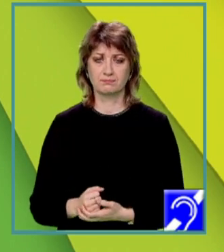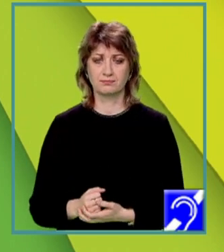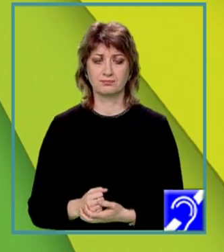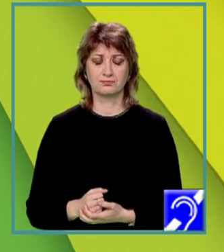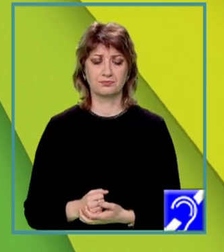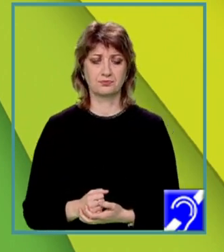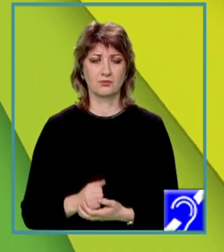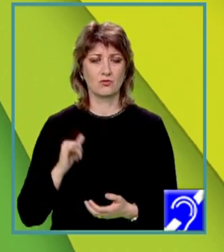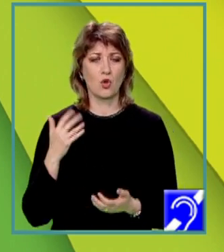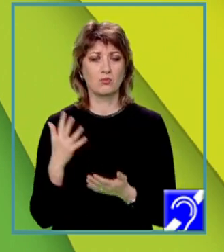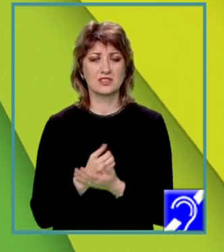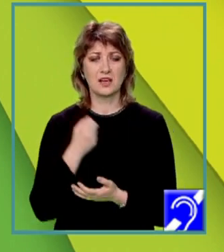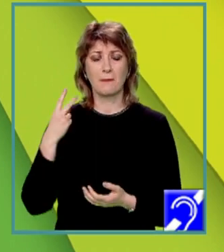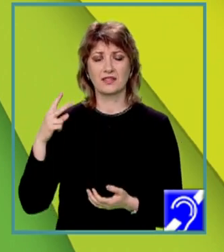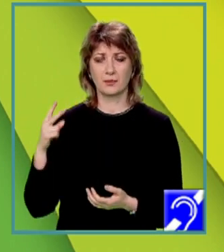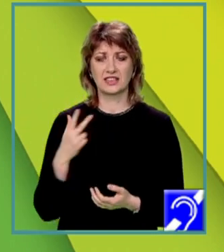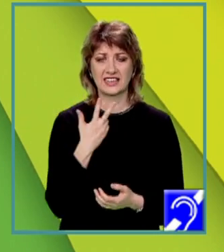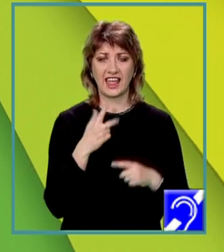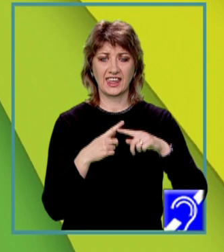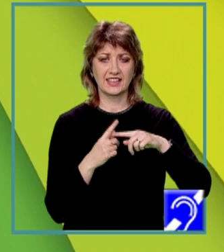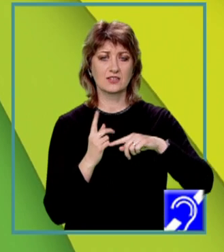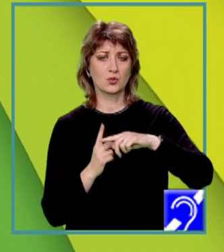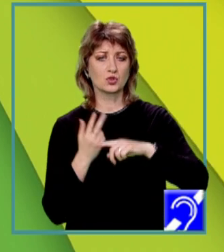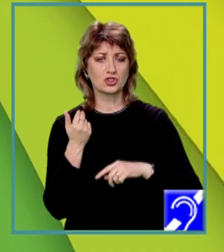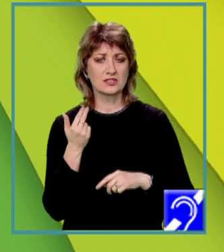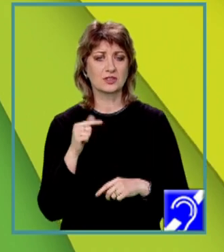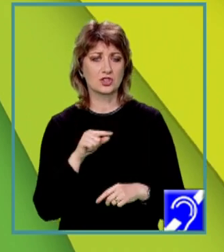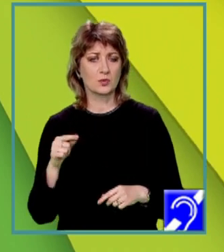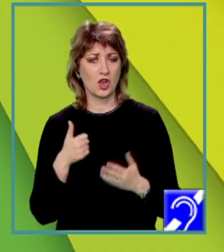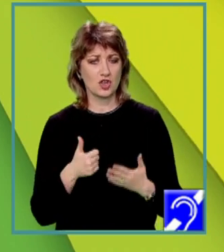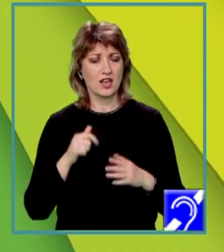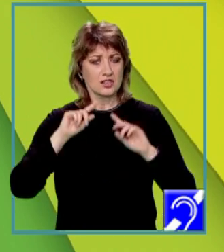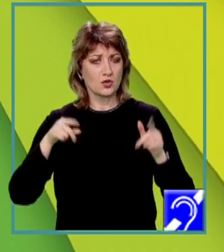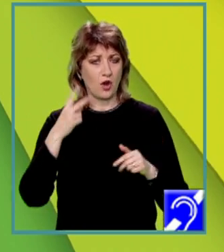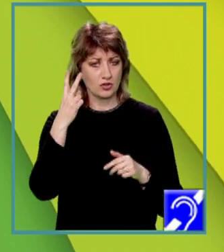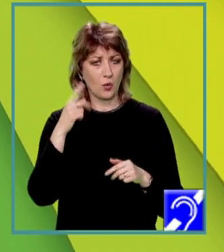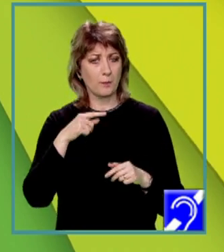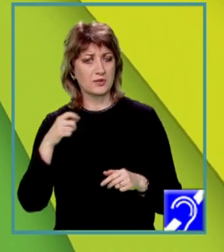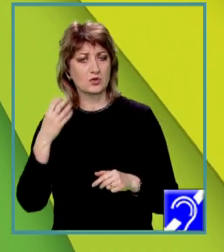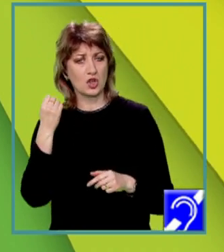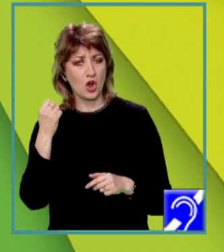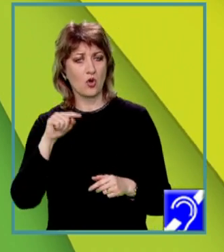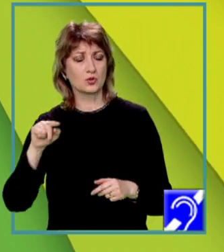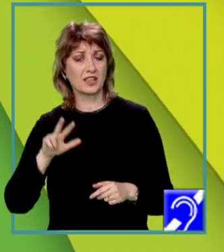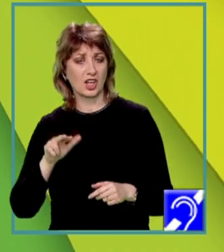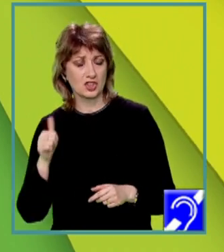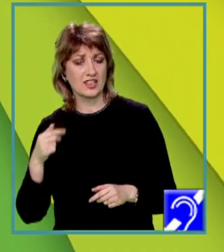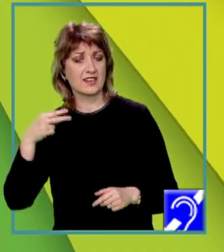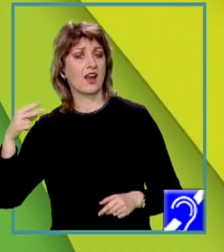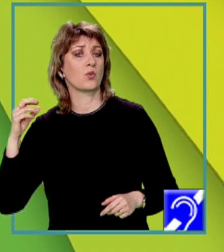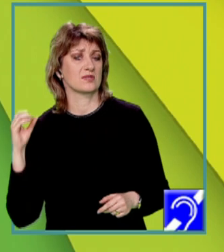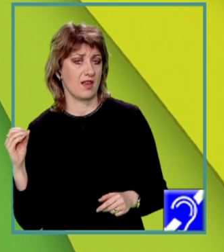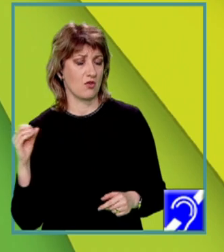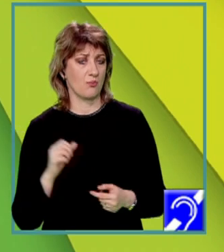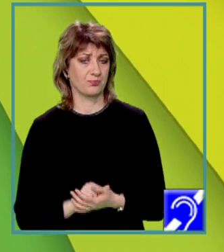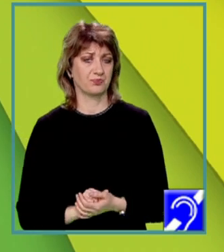și obține mai departe 3x plus 15 pe șase totul la a doua minus 9 pe 36 este egal cu zero